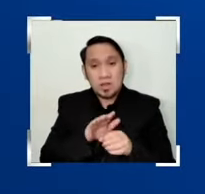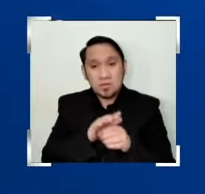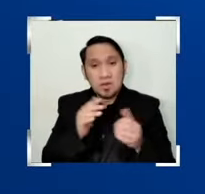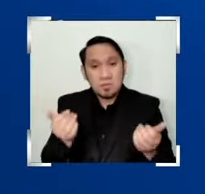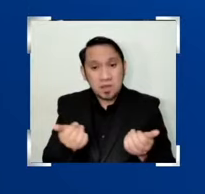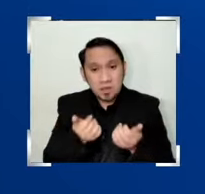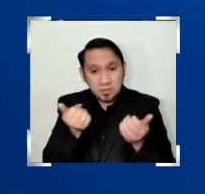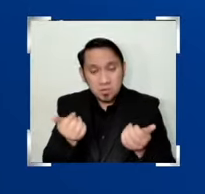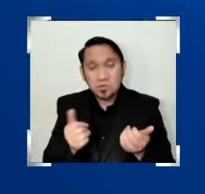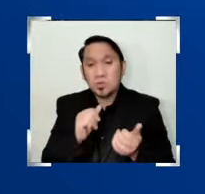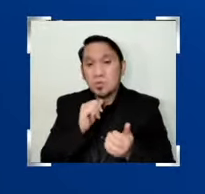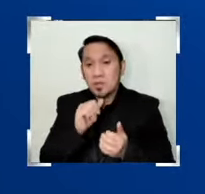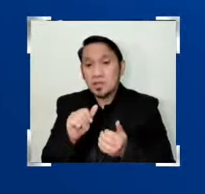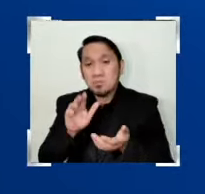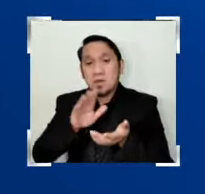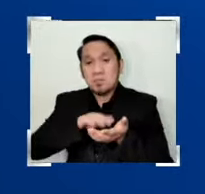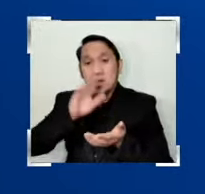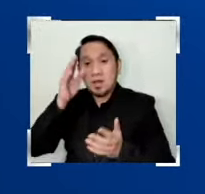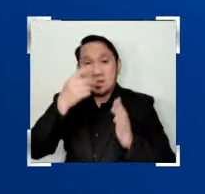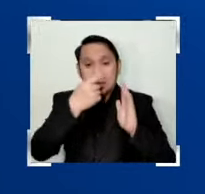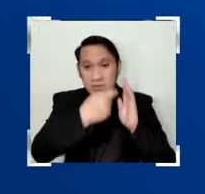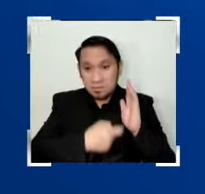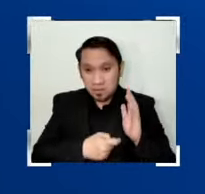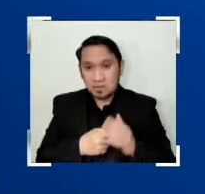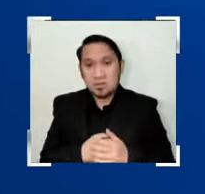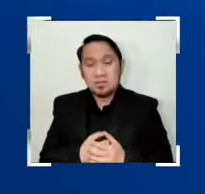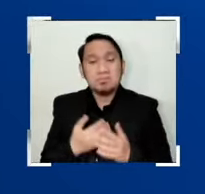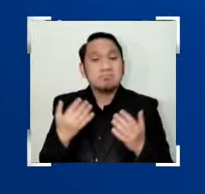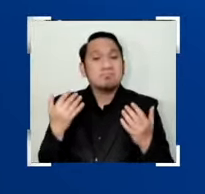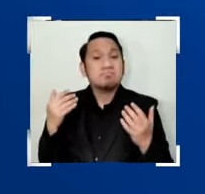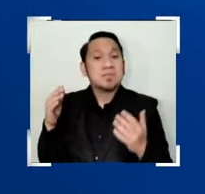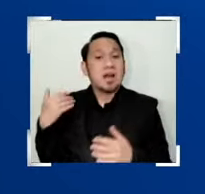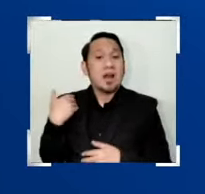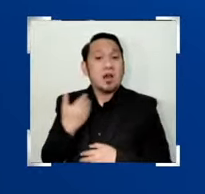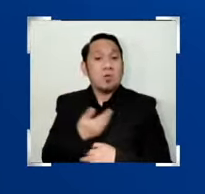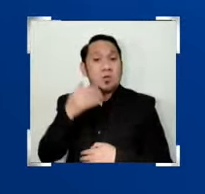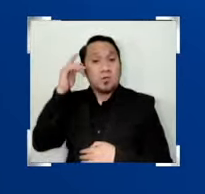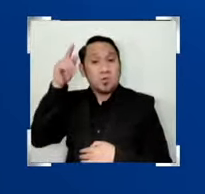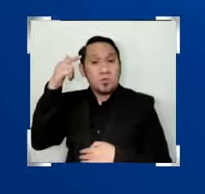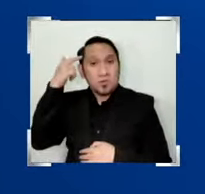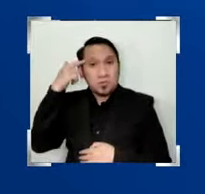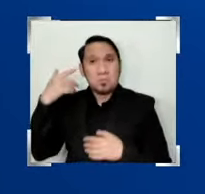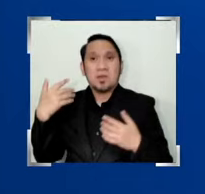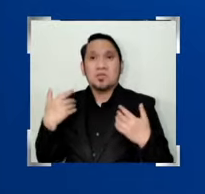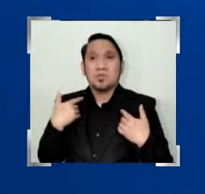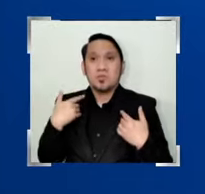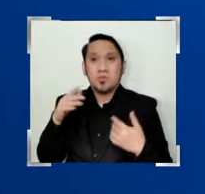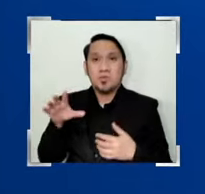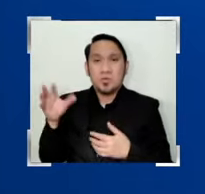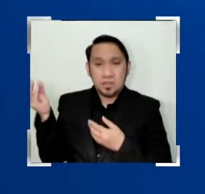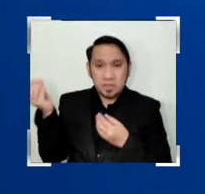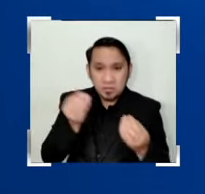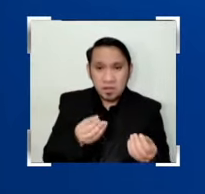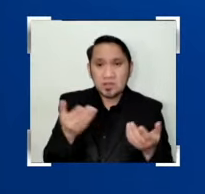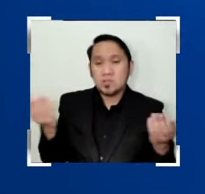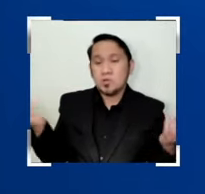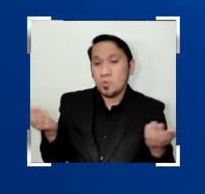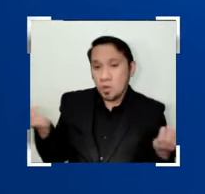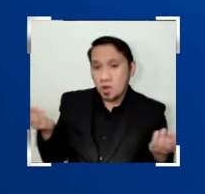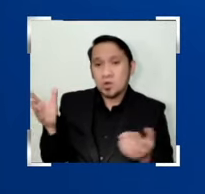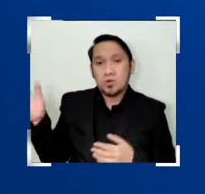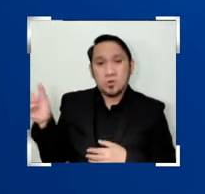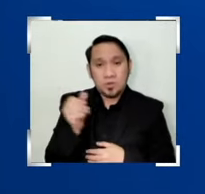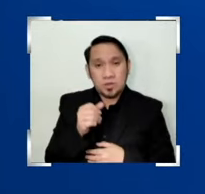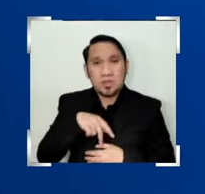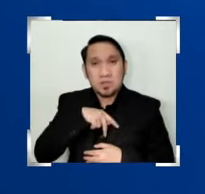authority natin, dapat mag-approve sila ng more sources na ligtas so we have more options and that we are able to bring more